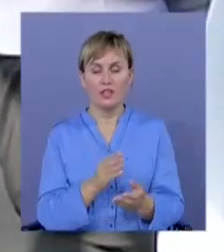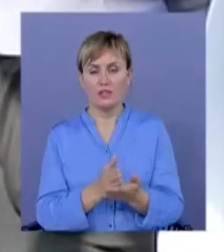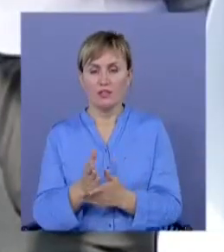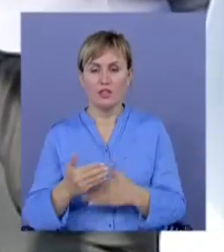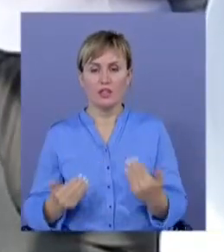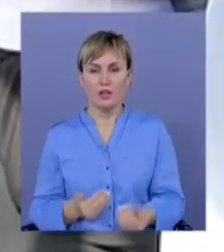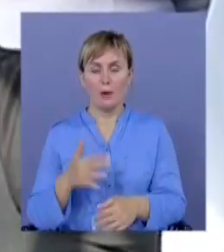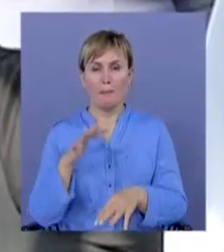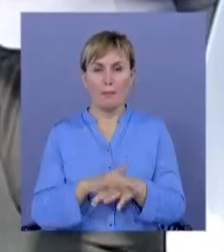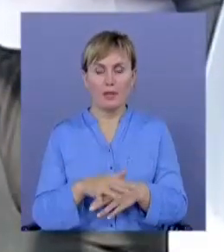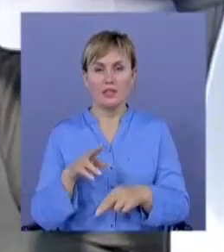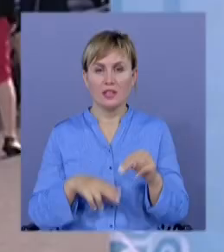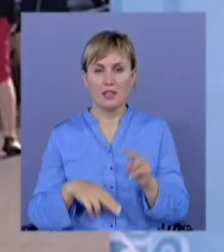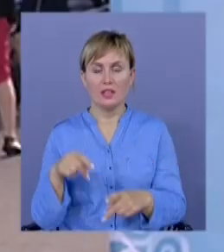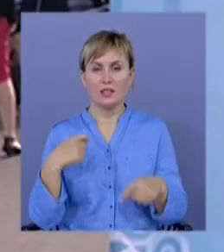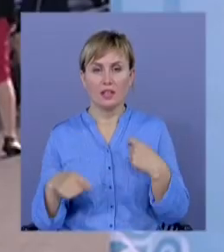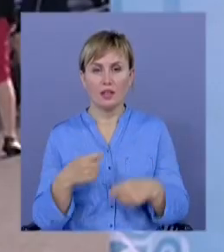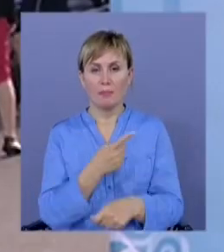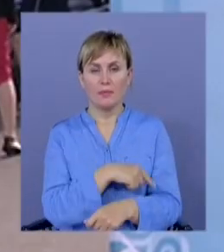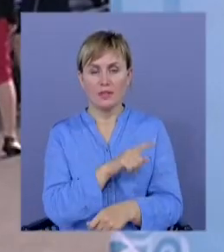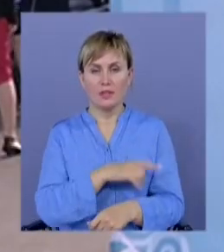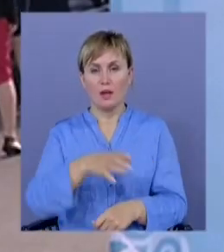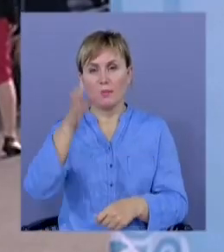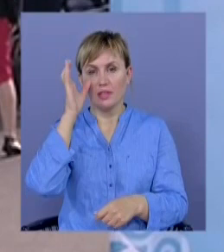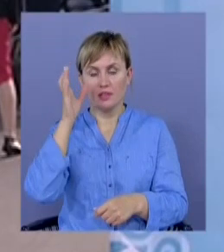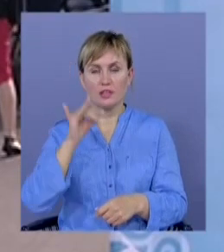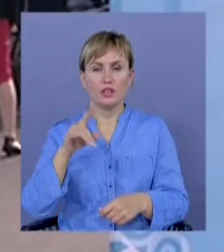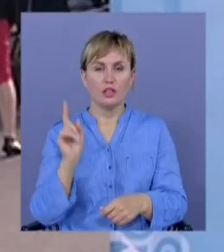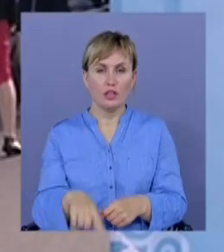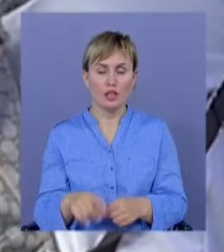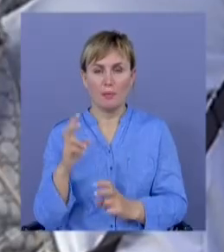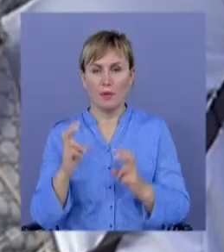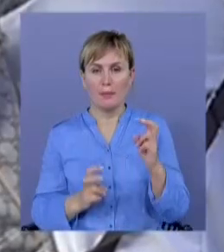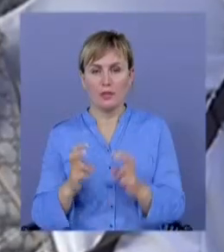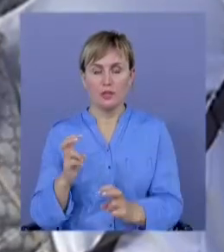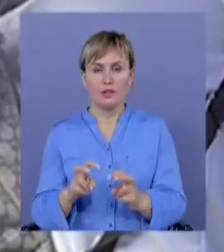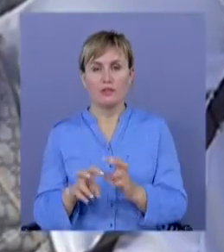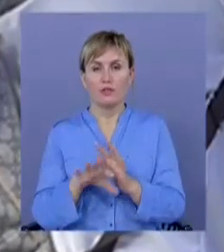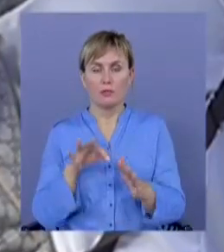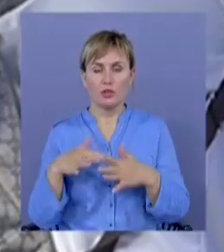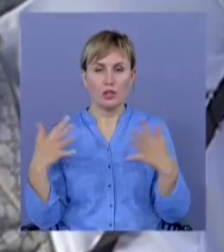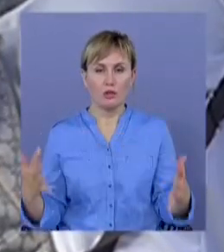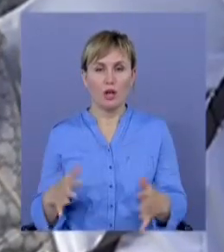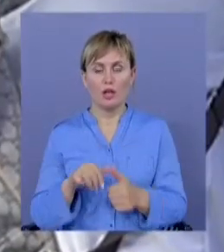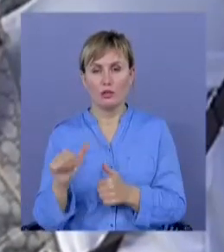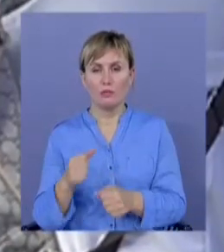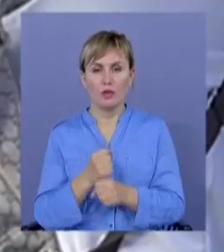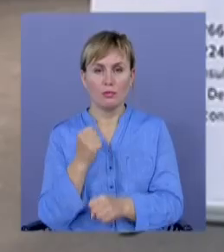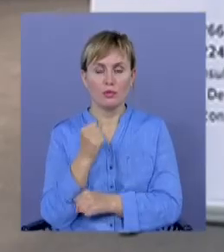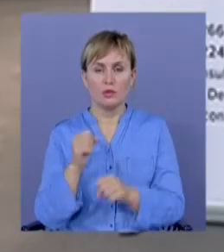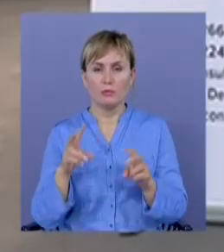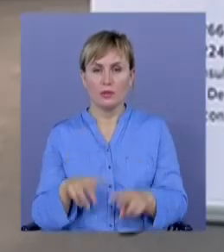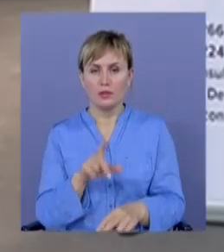сферах – банковской, строительной, торговой, медицинской, образовательной и даже промышленной. Выбор широкий, особенно в рабочих